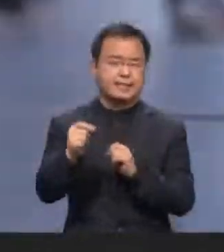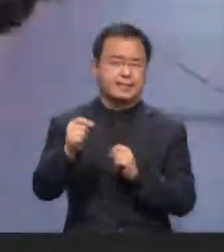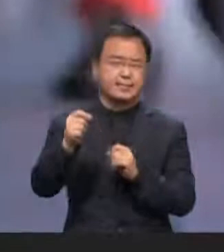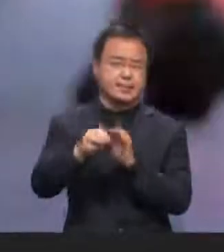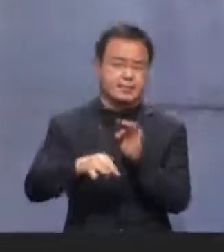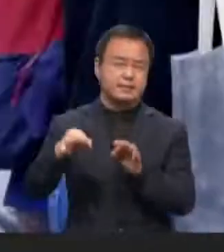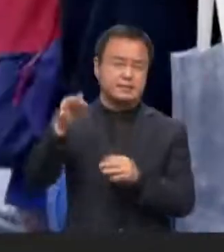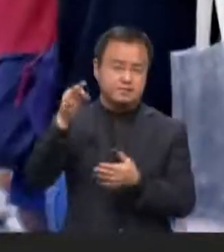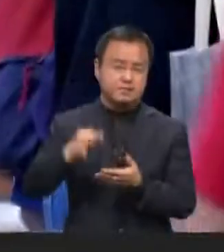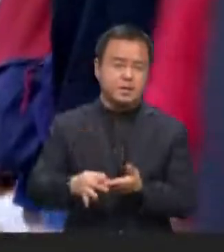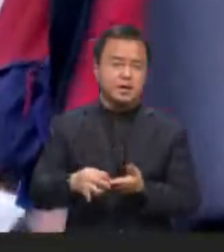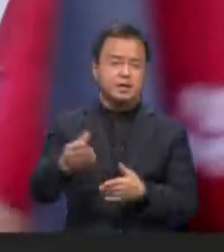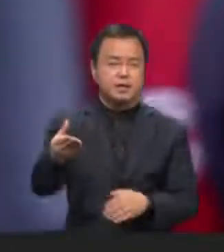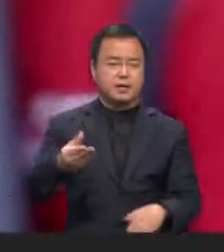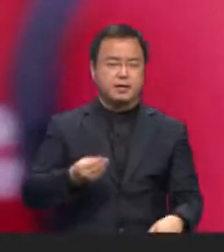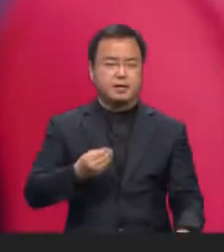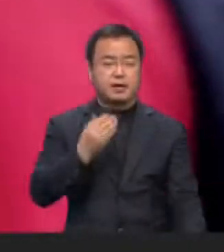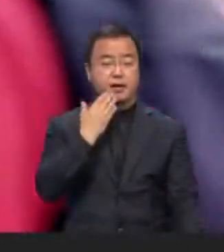있습니다.